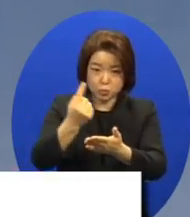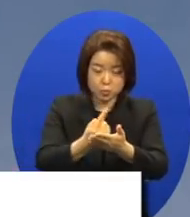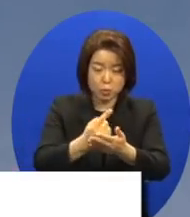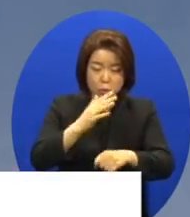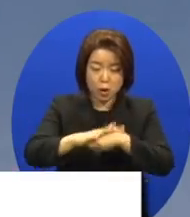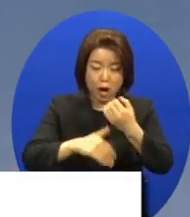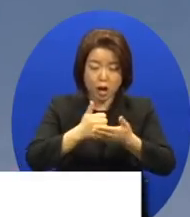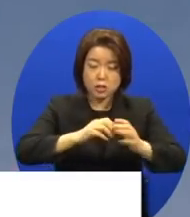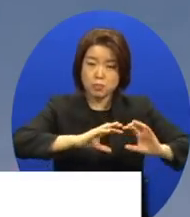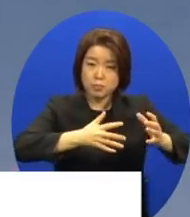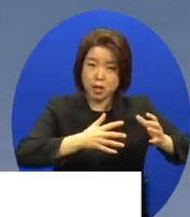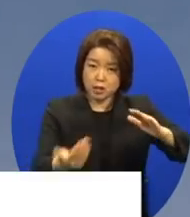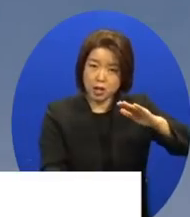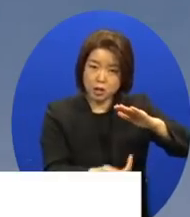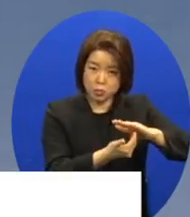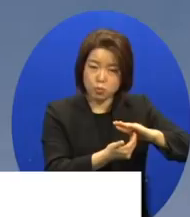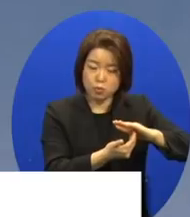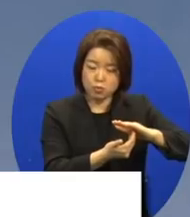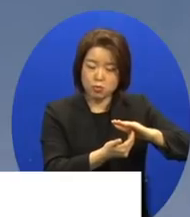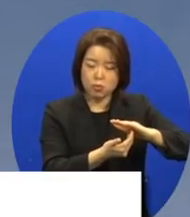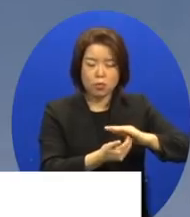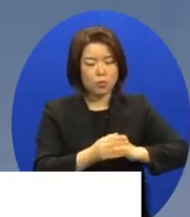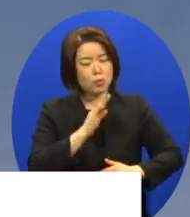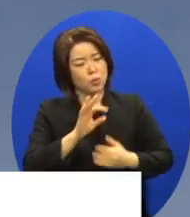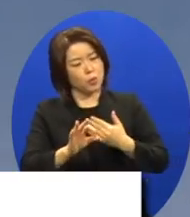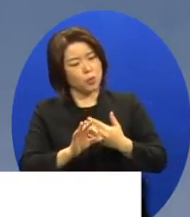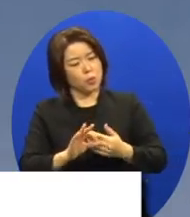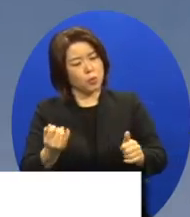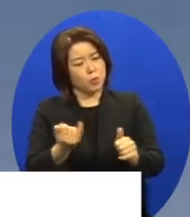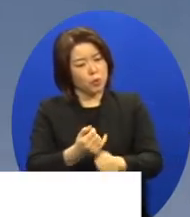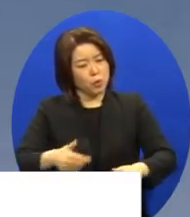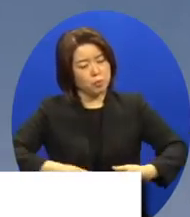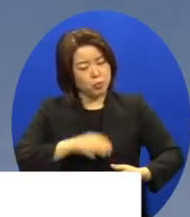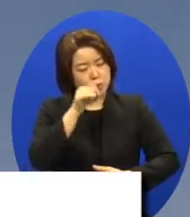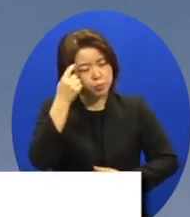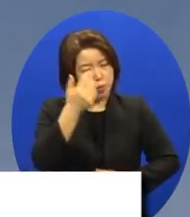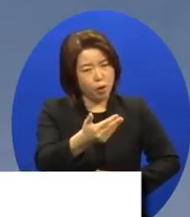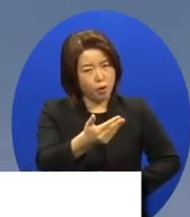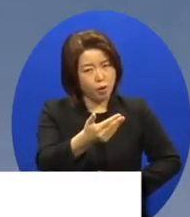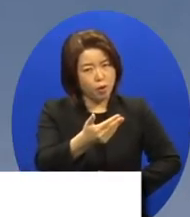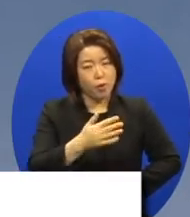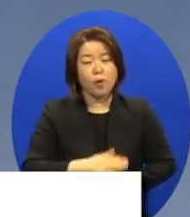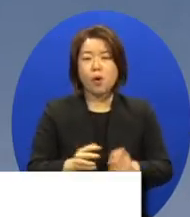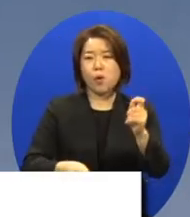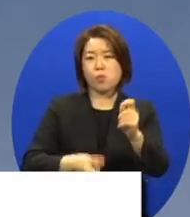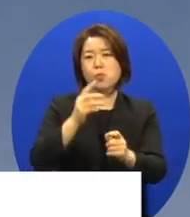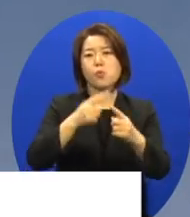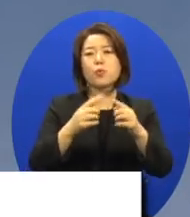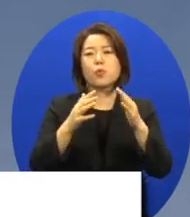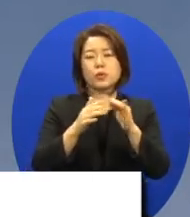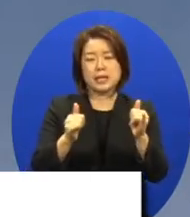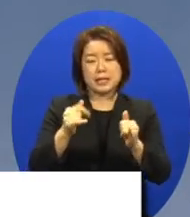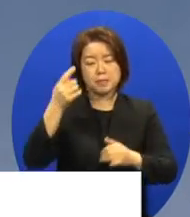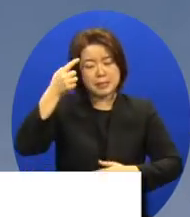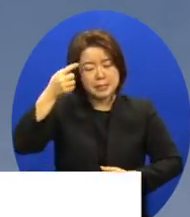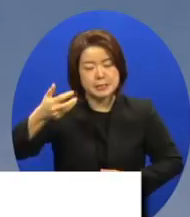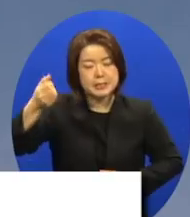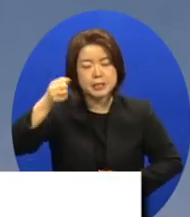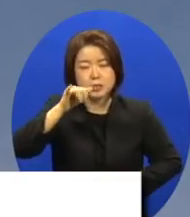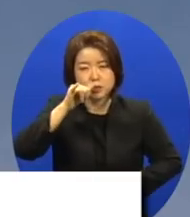거예요 그러면 결혼할 필요가 있겠는가 그게 고린도 교인들이 가지고 있는 질문이었습니다